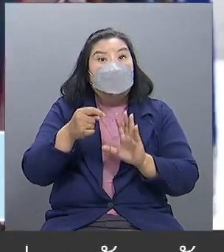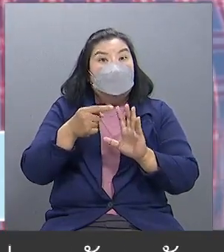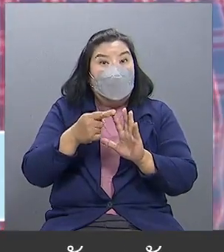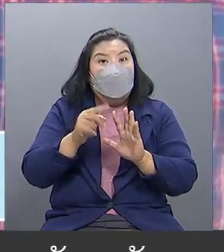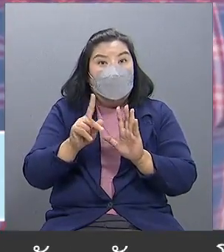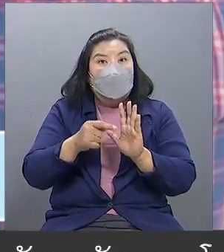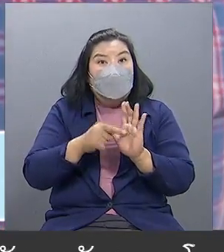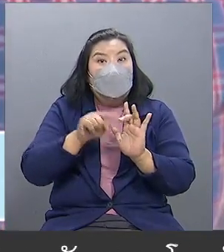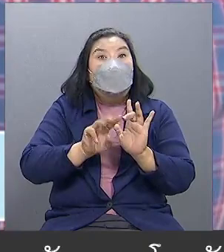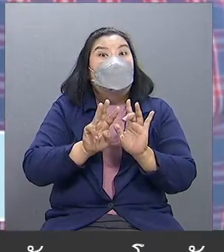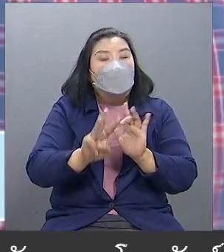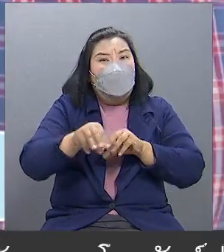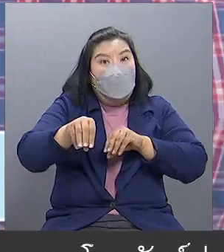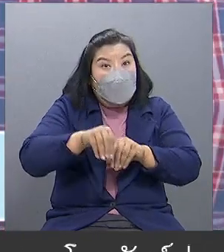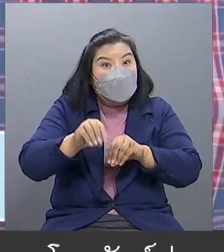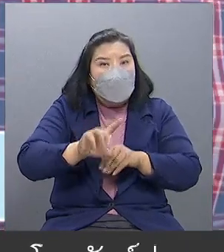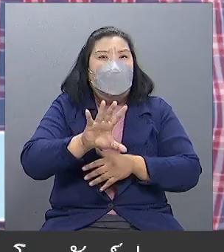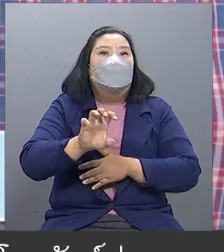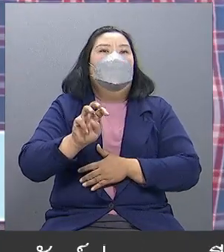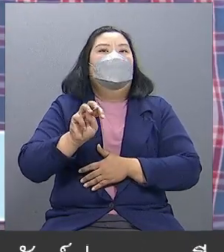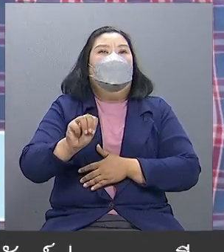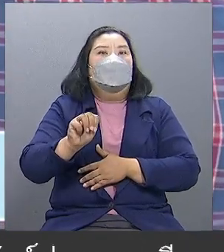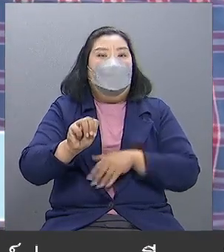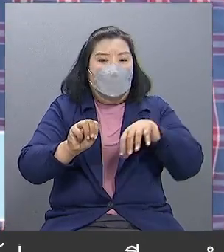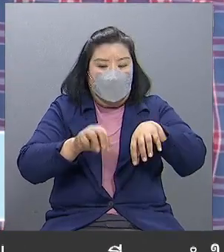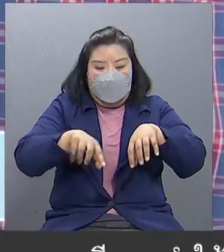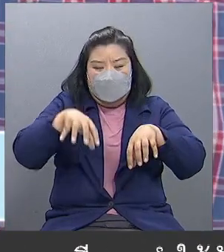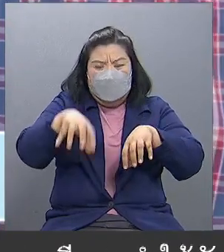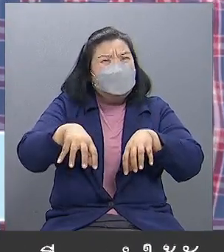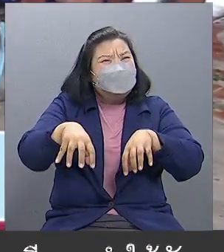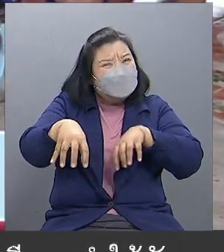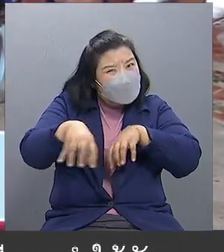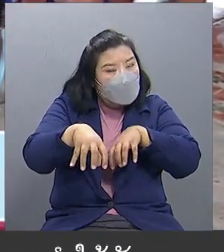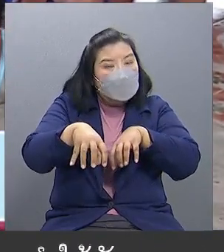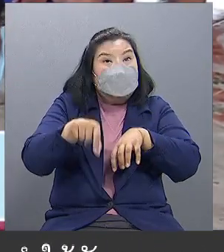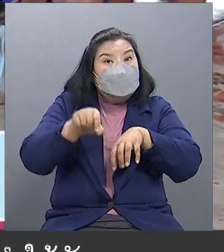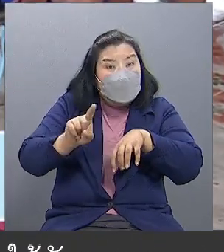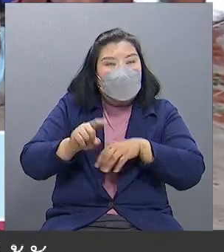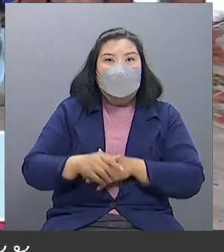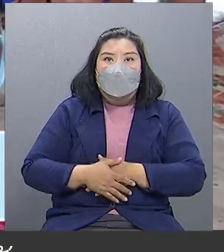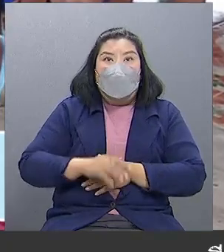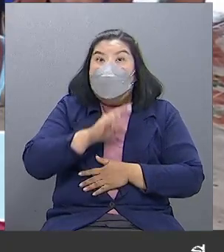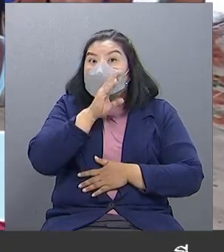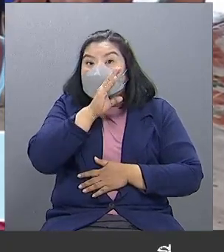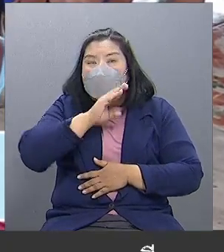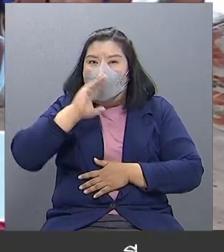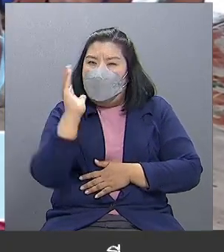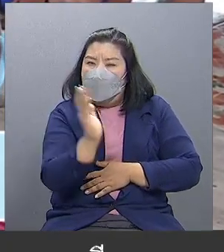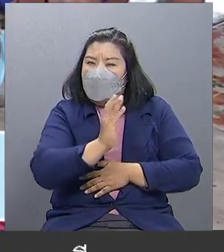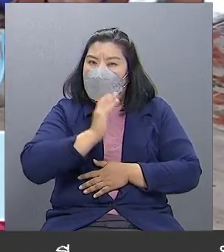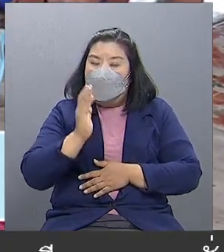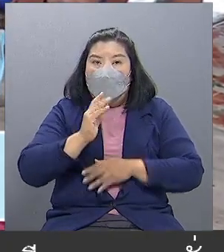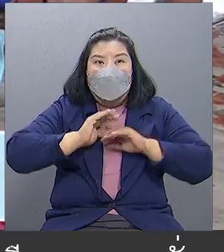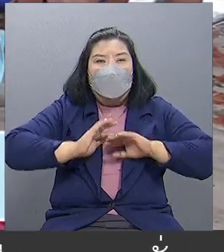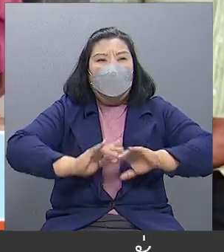500เม lihatคือฮางจชมชนยไมถึงกิโลเลยนะคะวันไหนลมพดแรงเี่มจะกระจายกล่นออกไปไลช HOB ม.ทาง